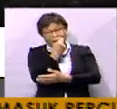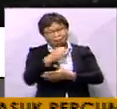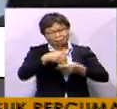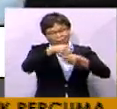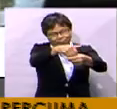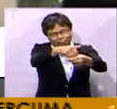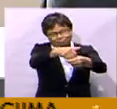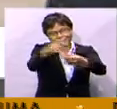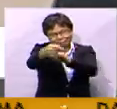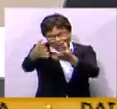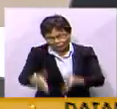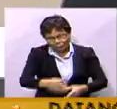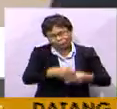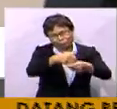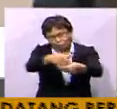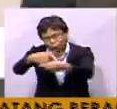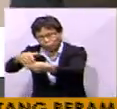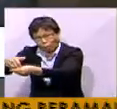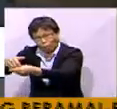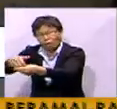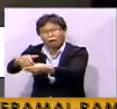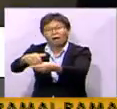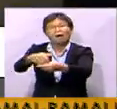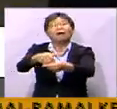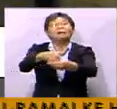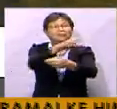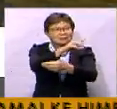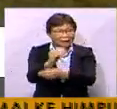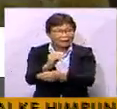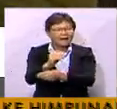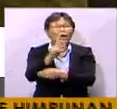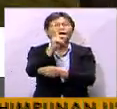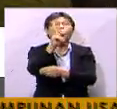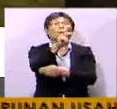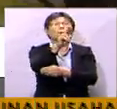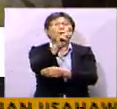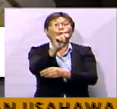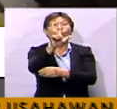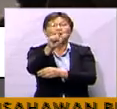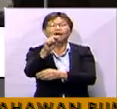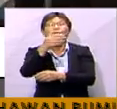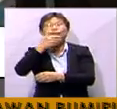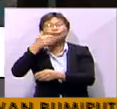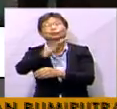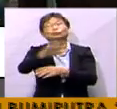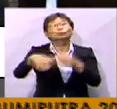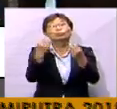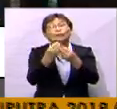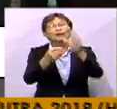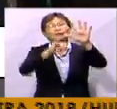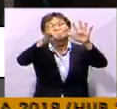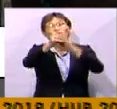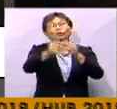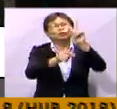allowance sara hidup nelayan kepada nelayan di Tanjung Dawai, Kuala Kedah dan di Kuala Muda berjumlah RM5 juta ringgit.